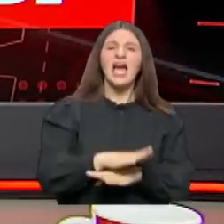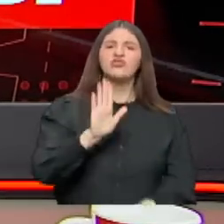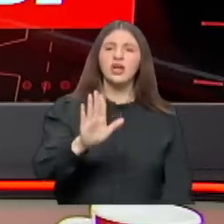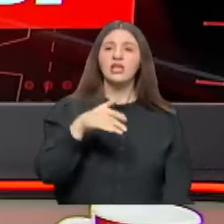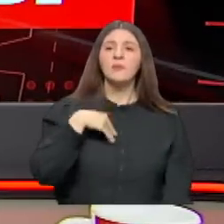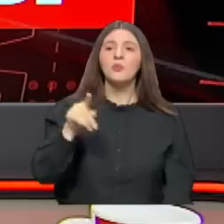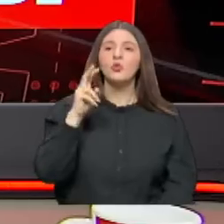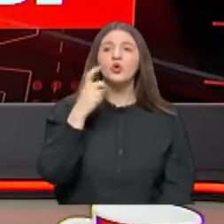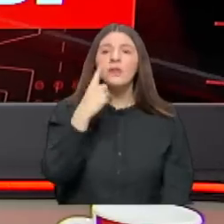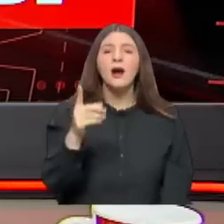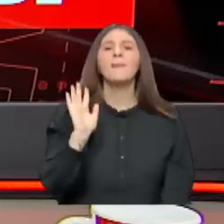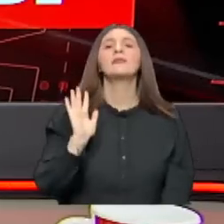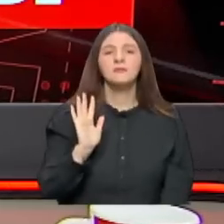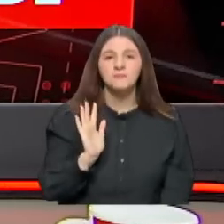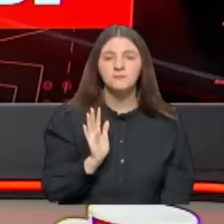üstünde durmazdım.